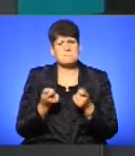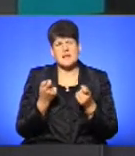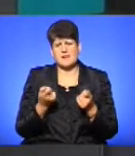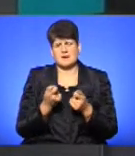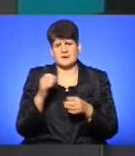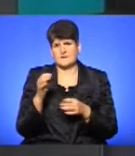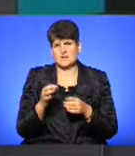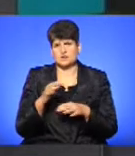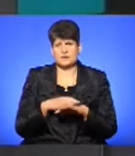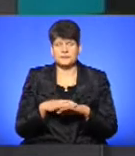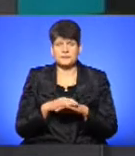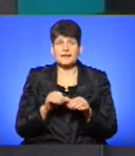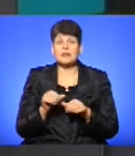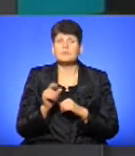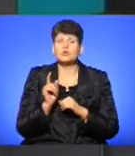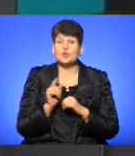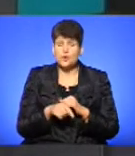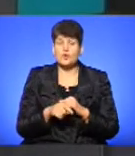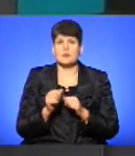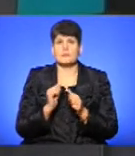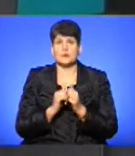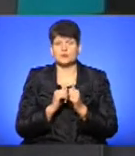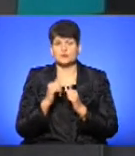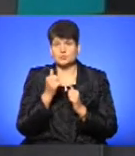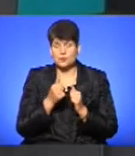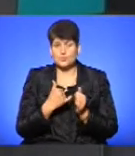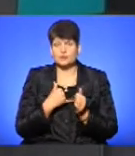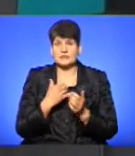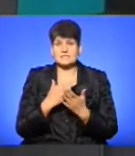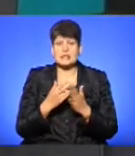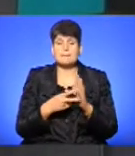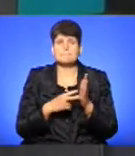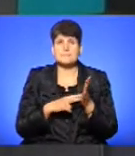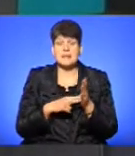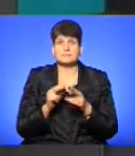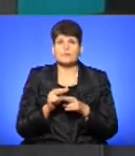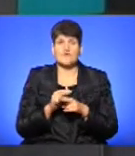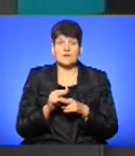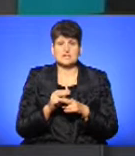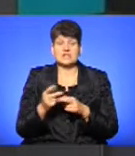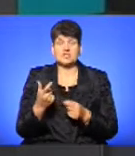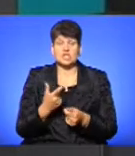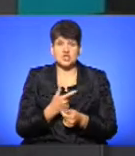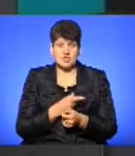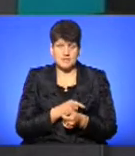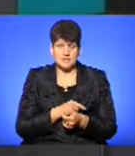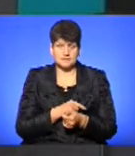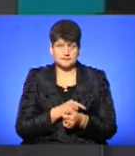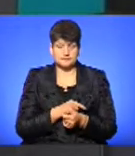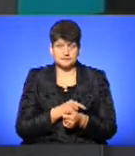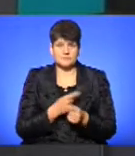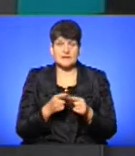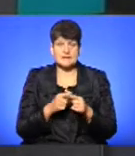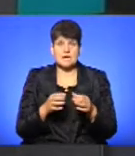населення. Крім того, ми щорічно, у нас є план профілактичних оцих щеплень, зокрема, це